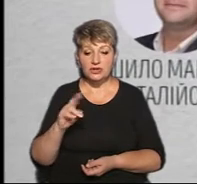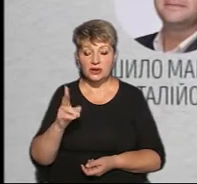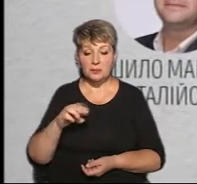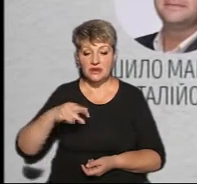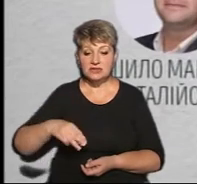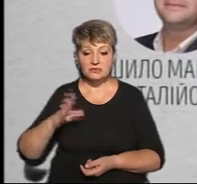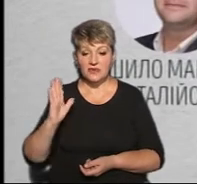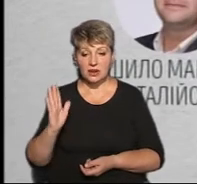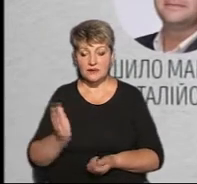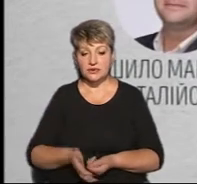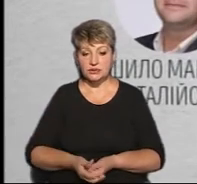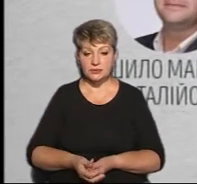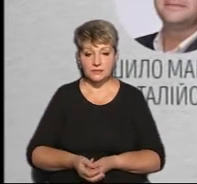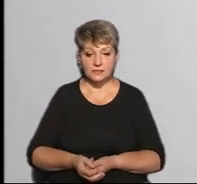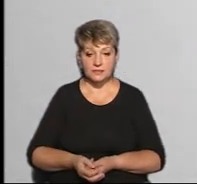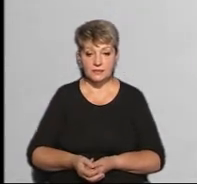Віталійович.